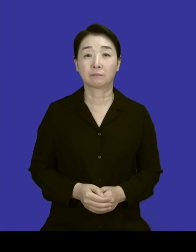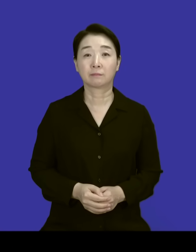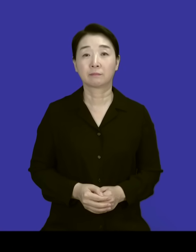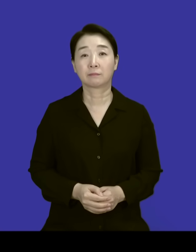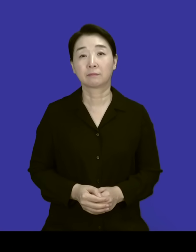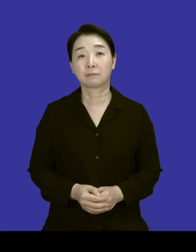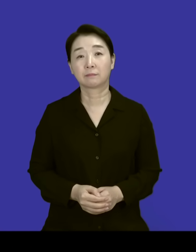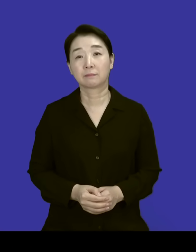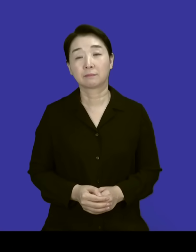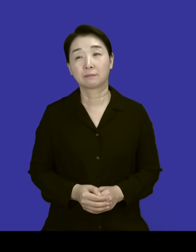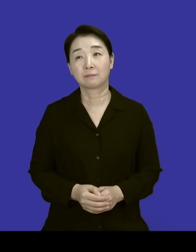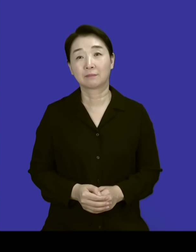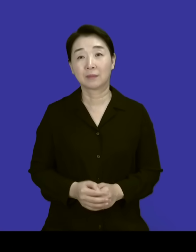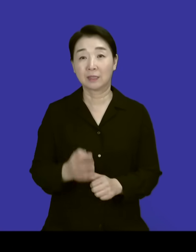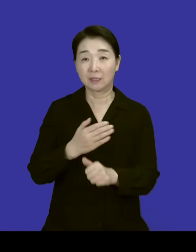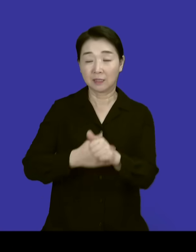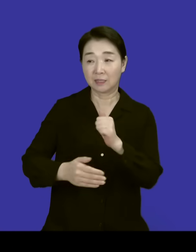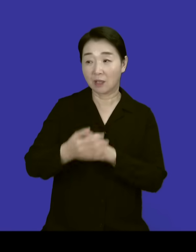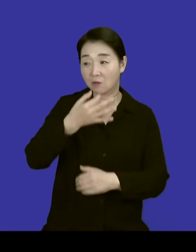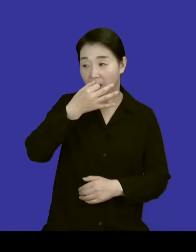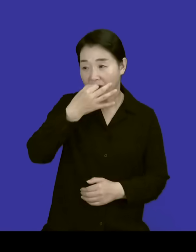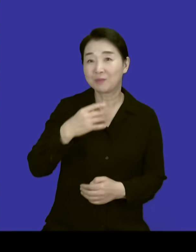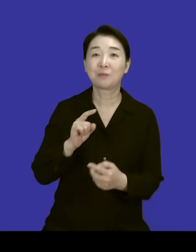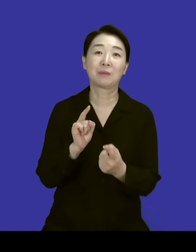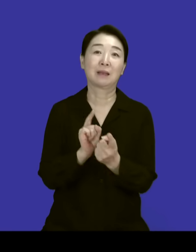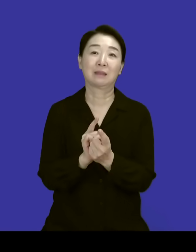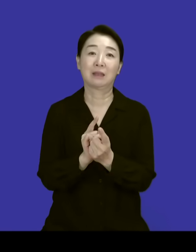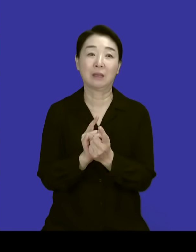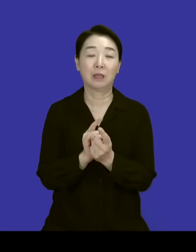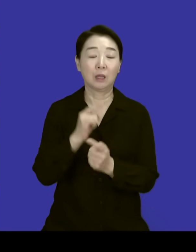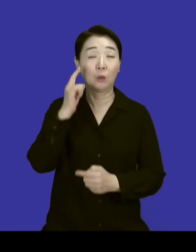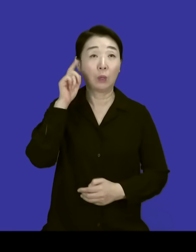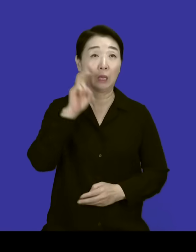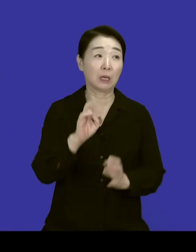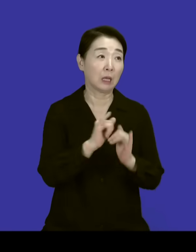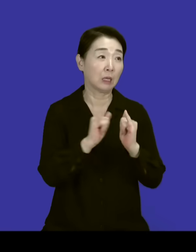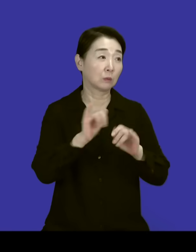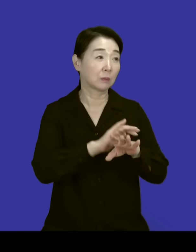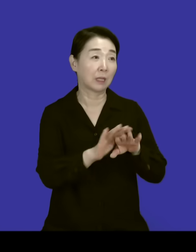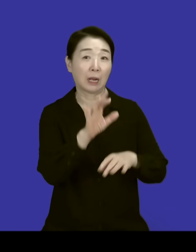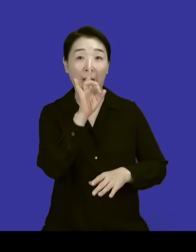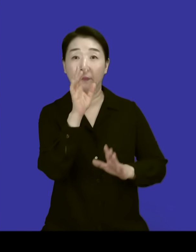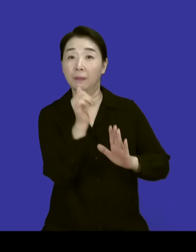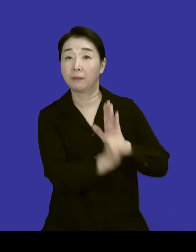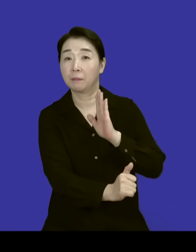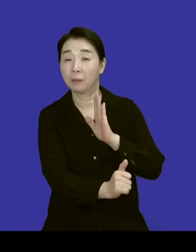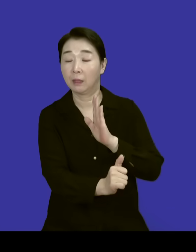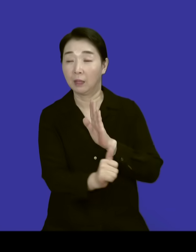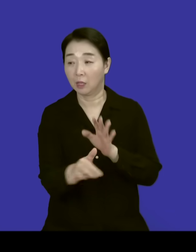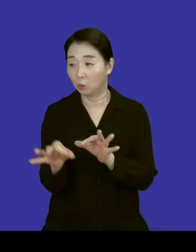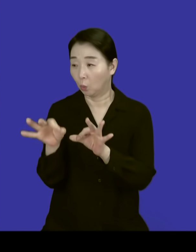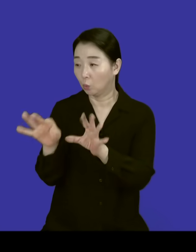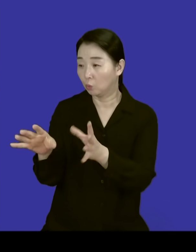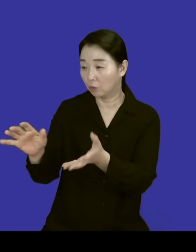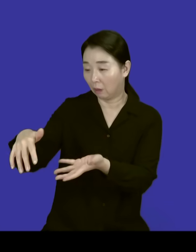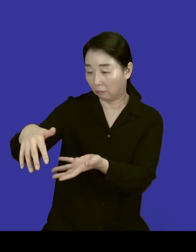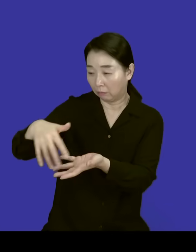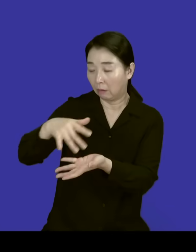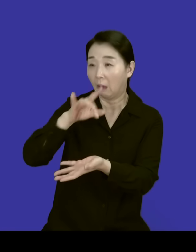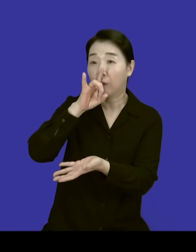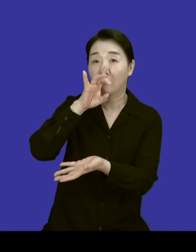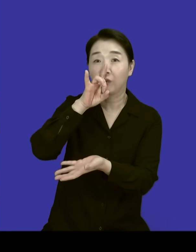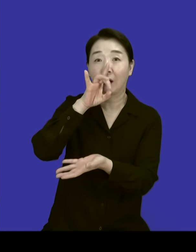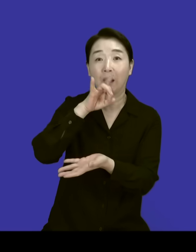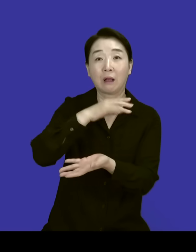진짜 힘듦이 딱 오더라고요 저한테 이제. 가수들마다 하는 친구들도 잘 안 되고 투자금 회수가 다 들어가고 가지고 제가 다 막